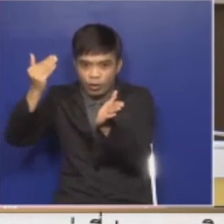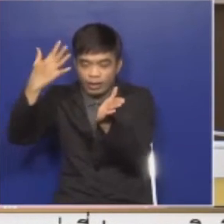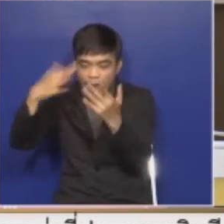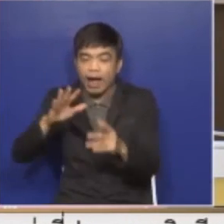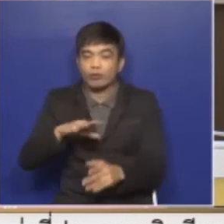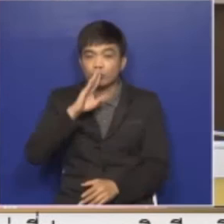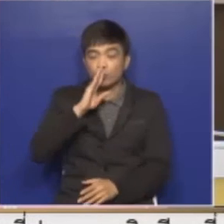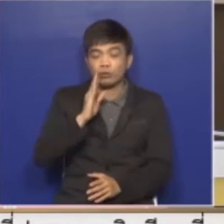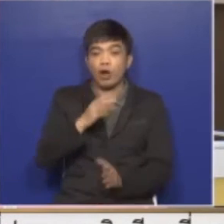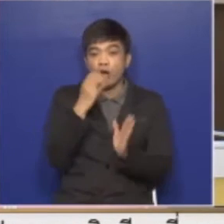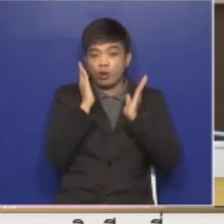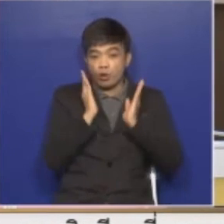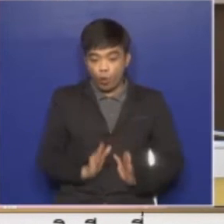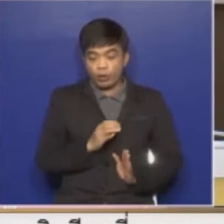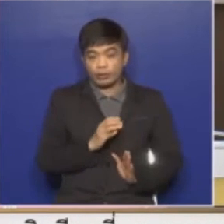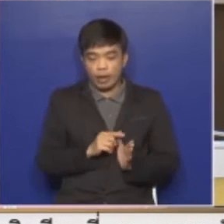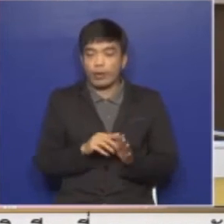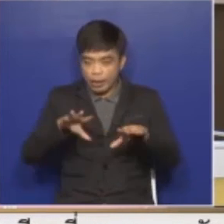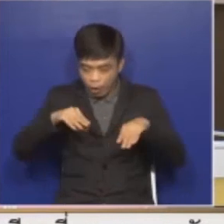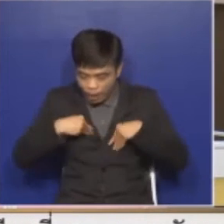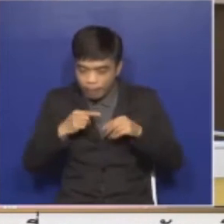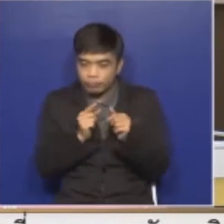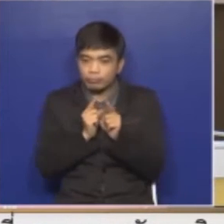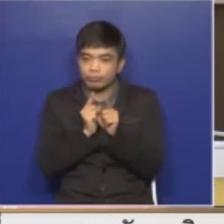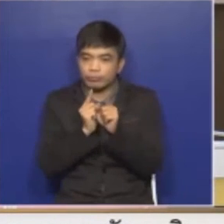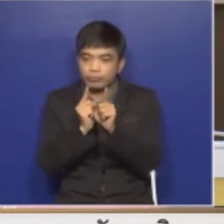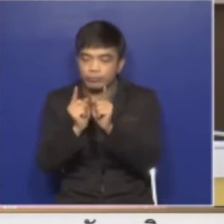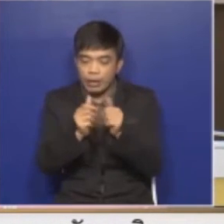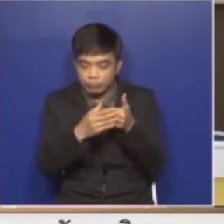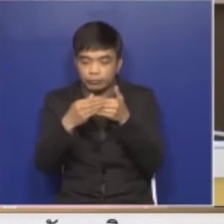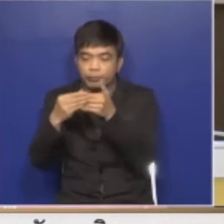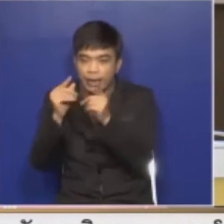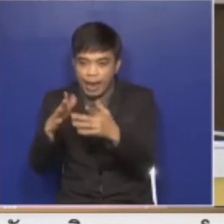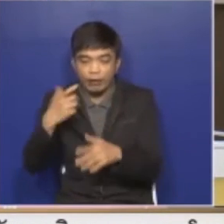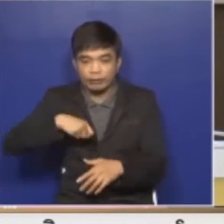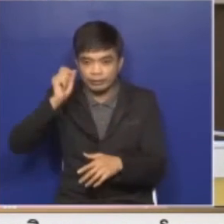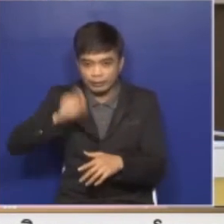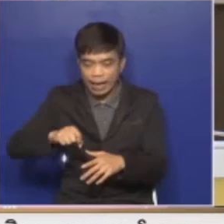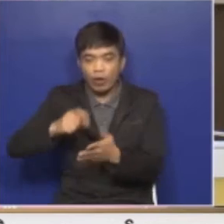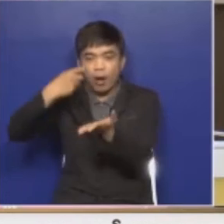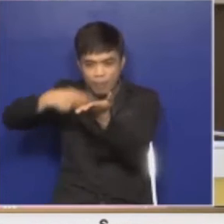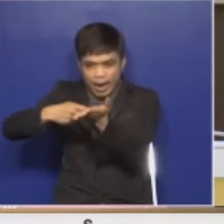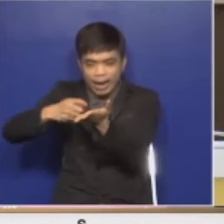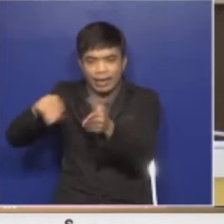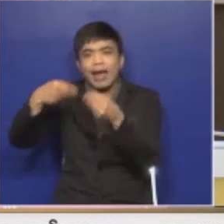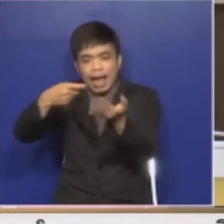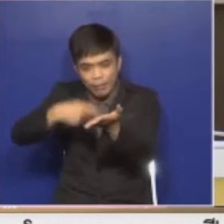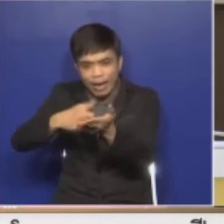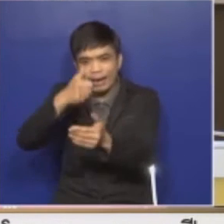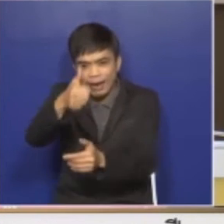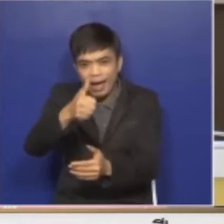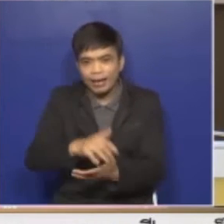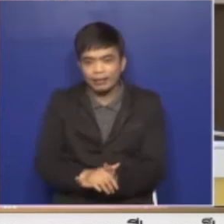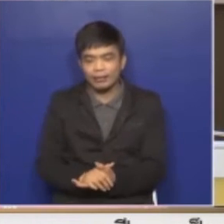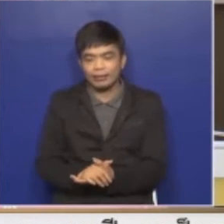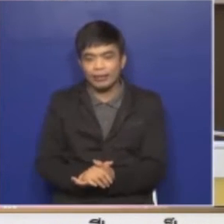อันนี้อยู่ๆเนี่ยจับจากโรงพักไปเรือนจำสารปล่อยเห็นว่ามันไม่มีหลักฐานชัดเจนก็ไปอายัดจะจับเขาอีกจาก